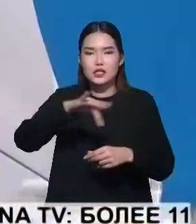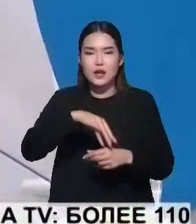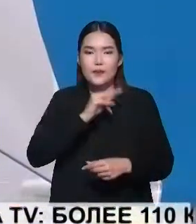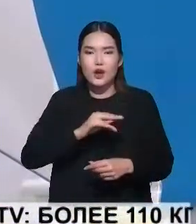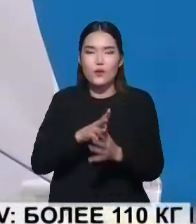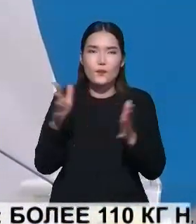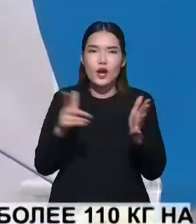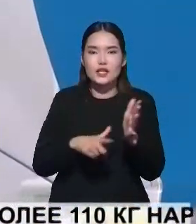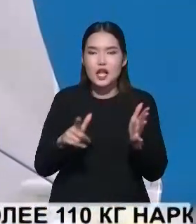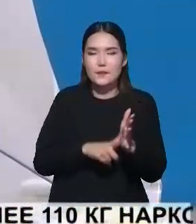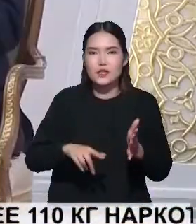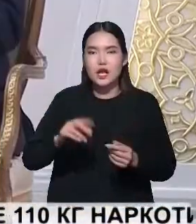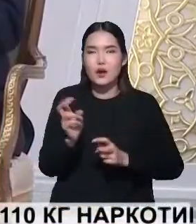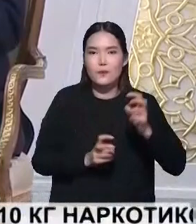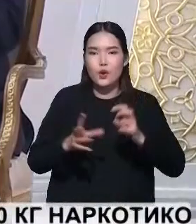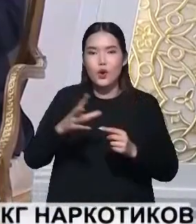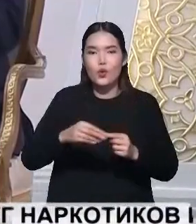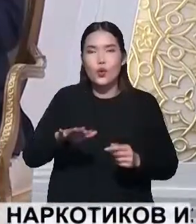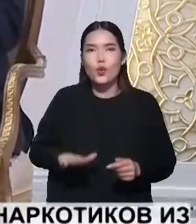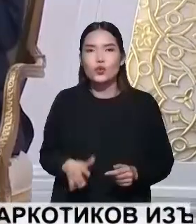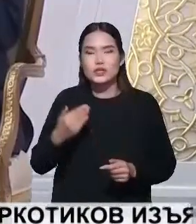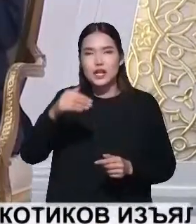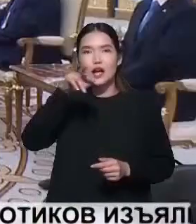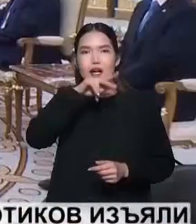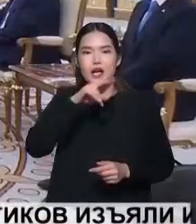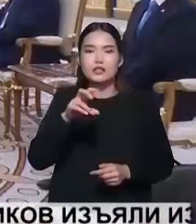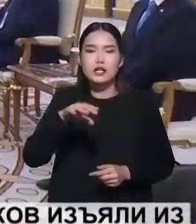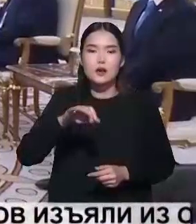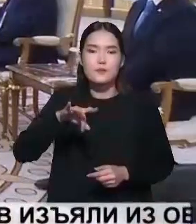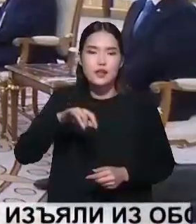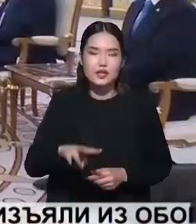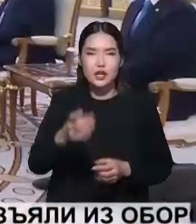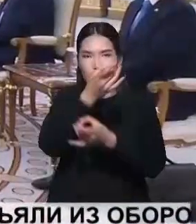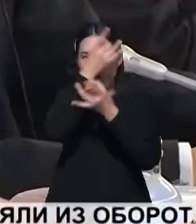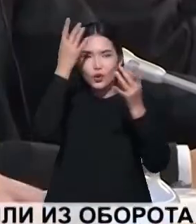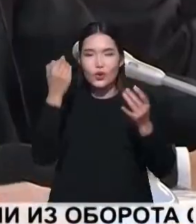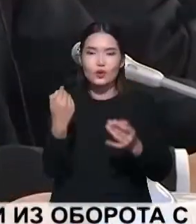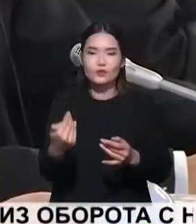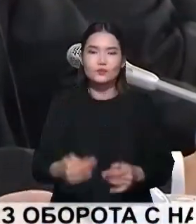700 совместных предприятий с участием корейского капитала, не говоря уже о прочных культурных связях.